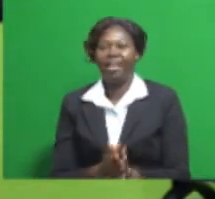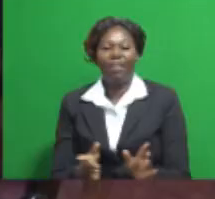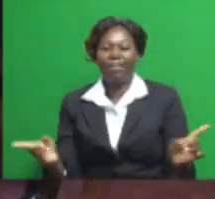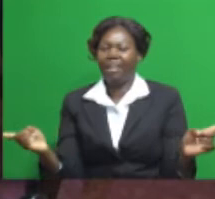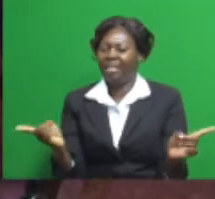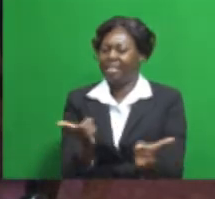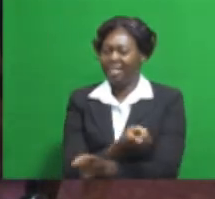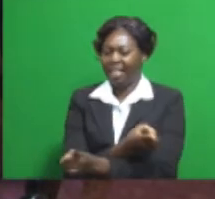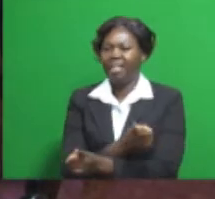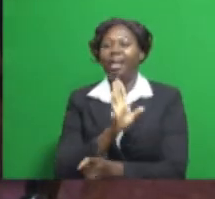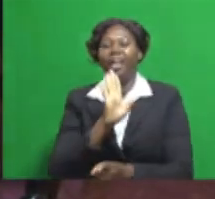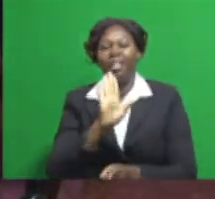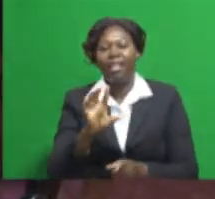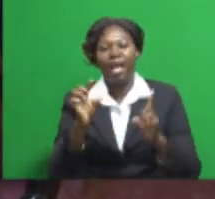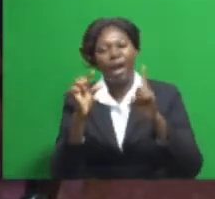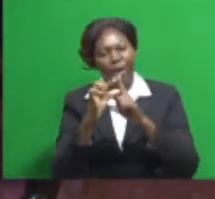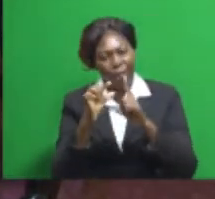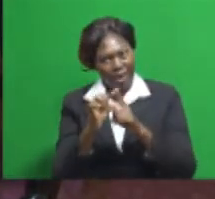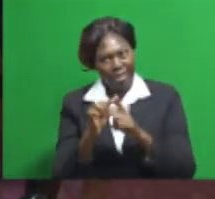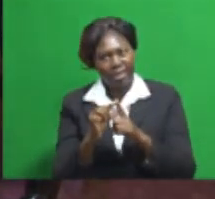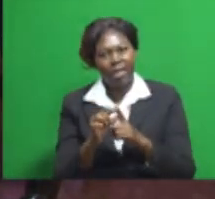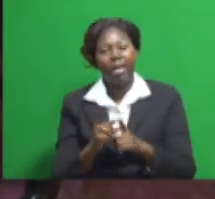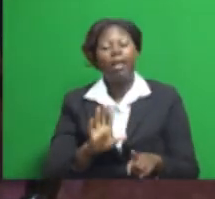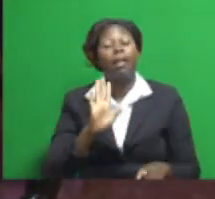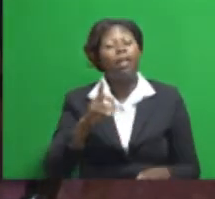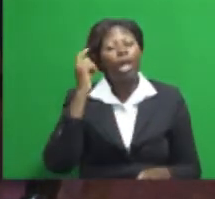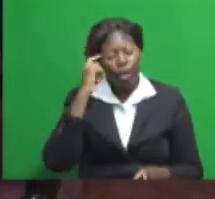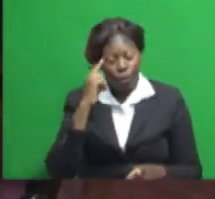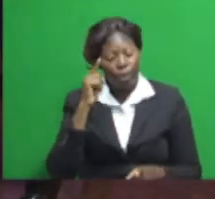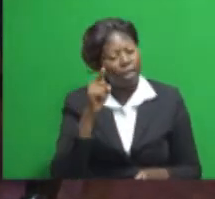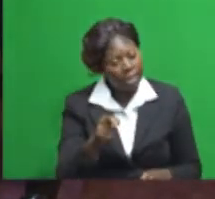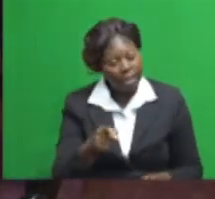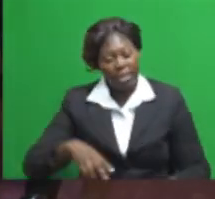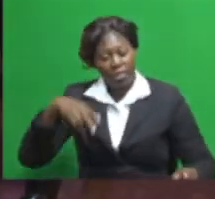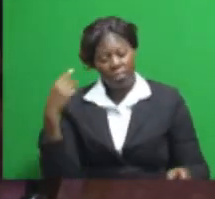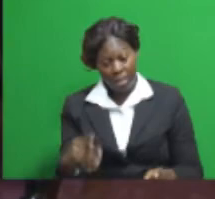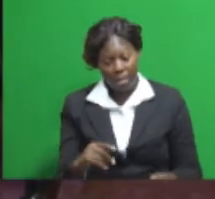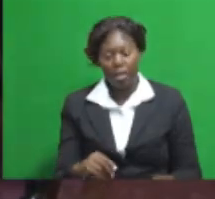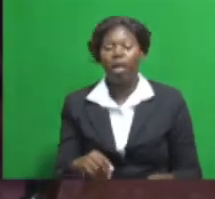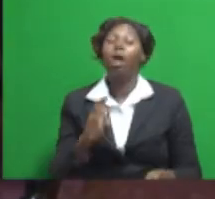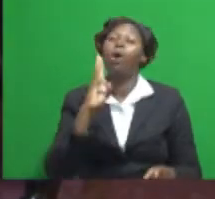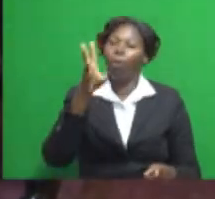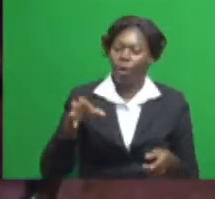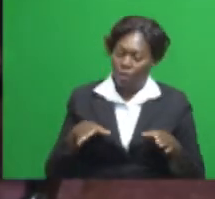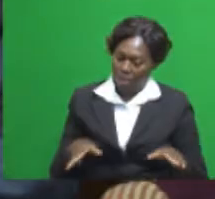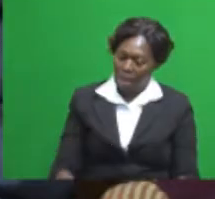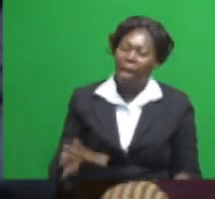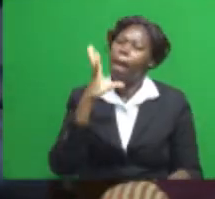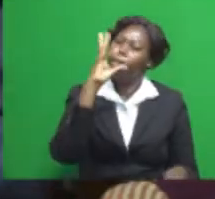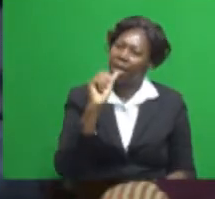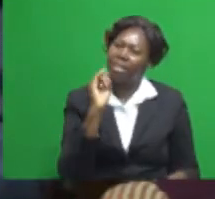statement vachizva kuti kurohwa uku kuchaita kuti tife but tikafa tichawana better